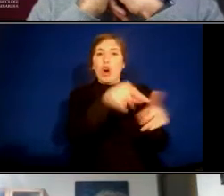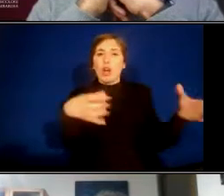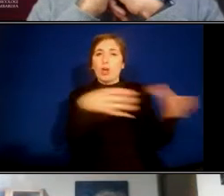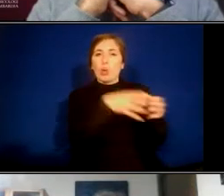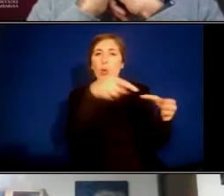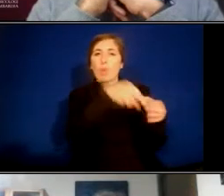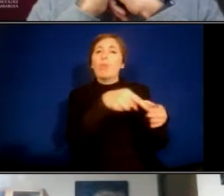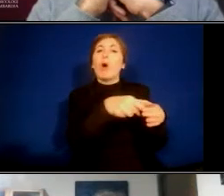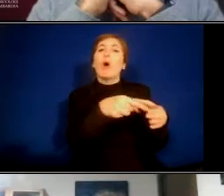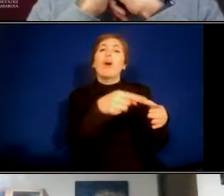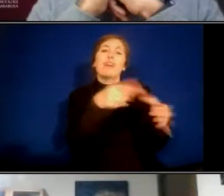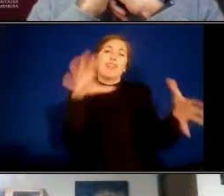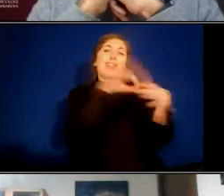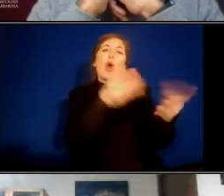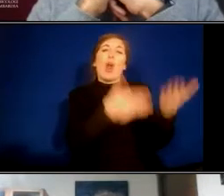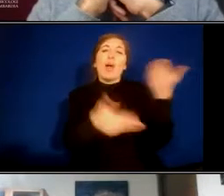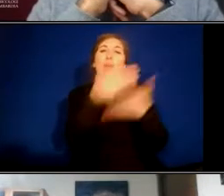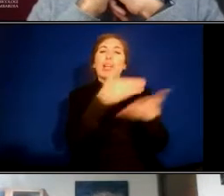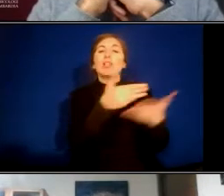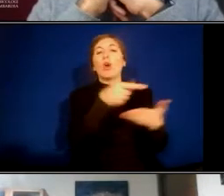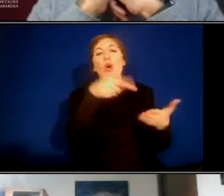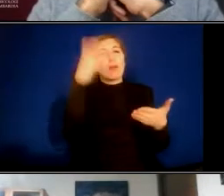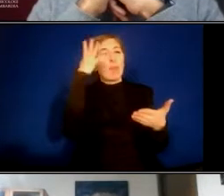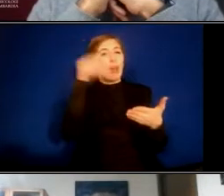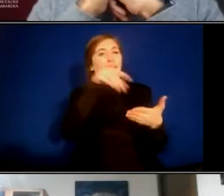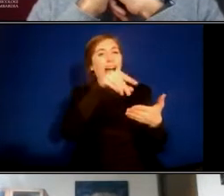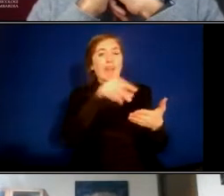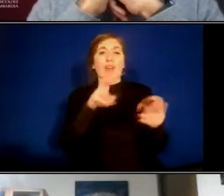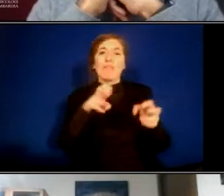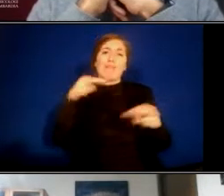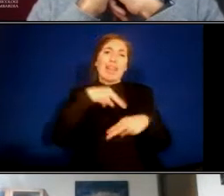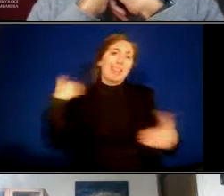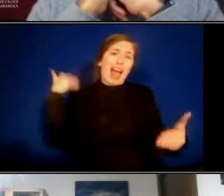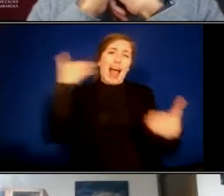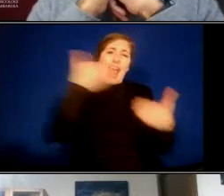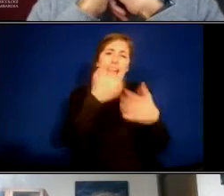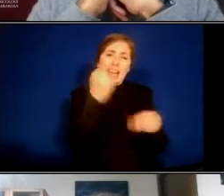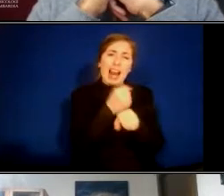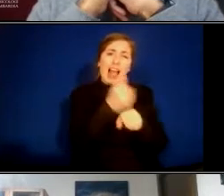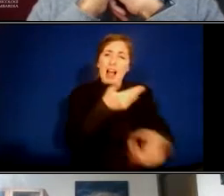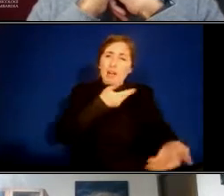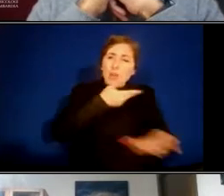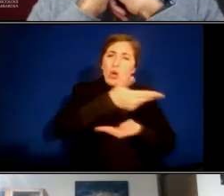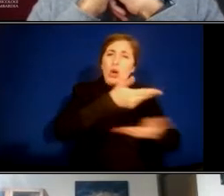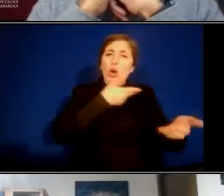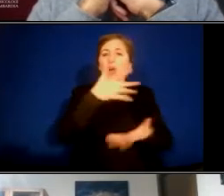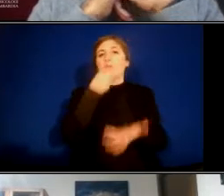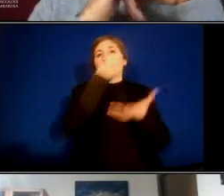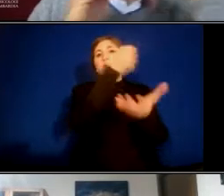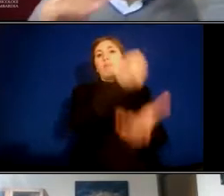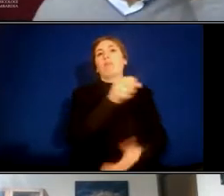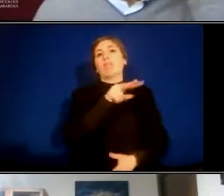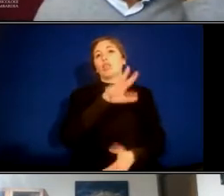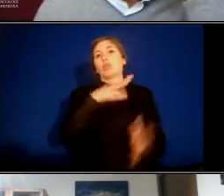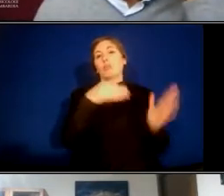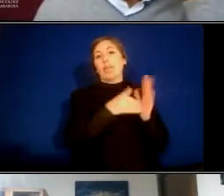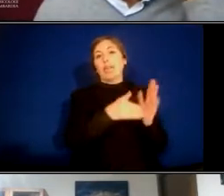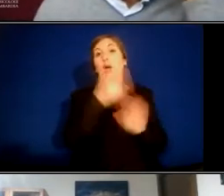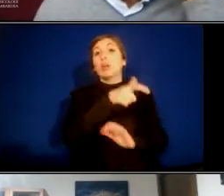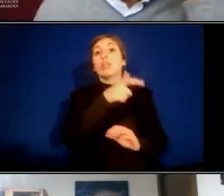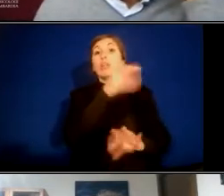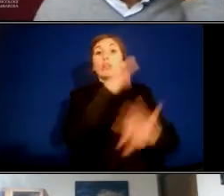Moldova, con cui lavoriamo da oltre 20 anni e che ci sta dicendo dai primissimi giorni che in questo paese, in quel paese, la